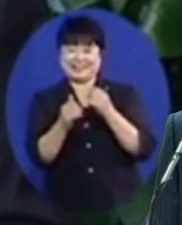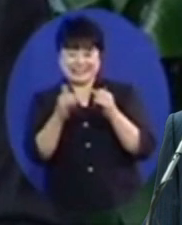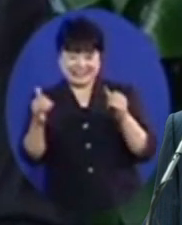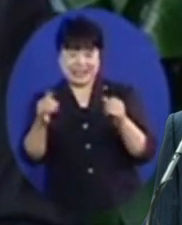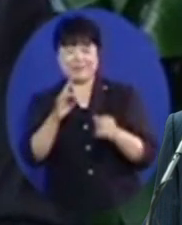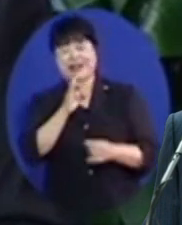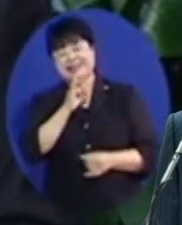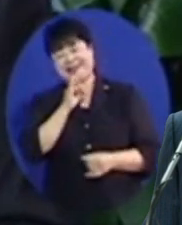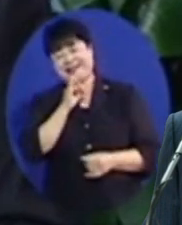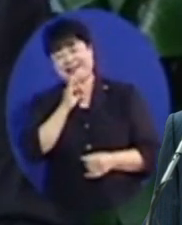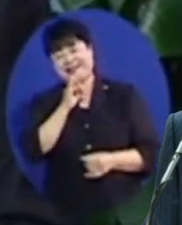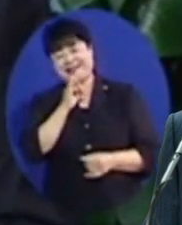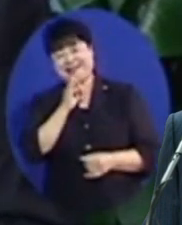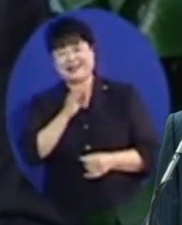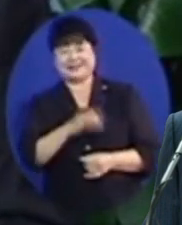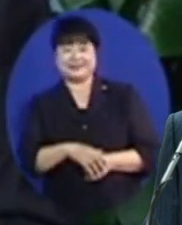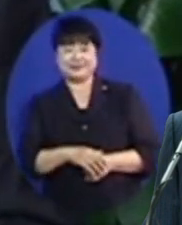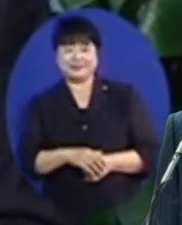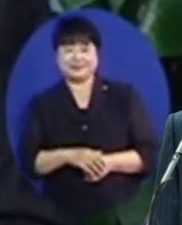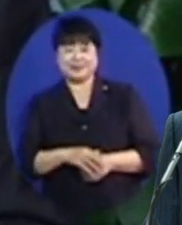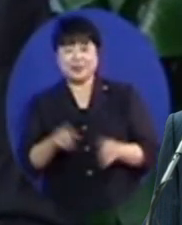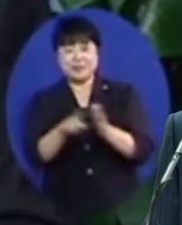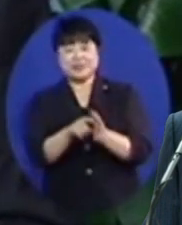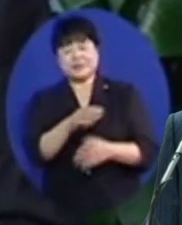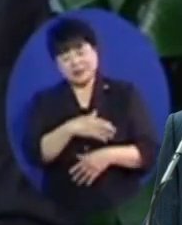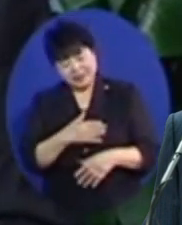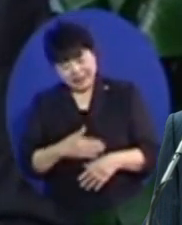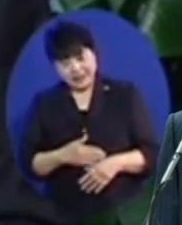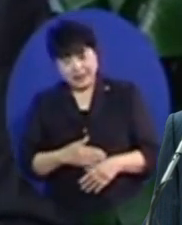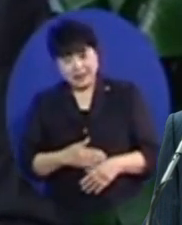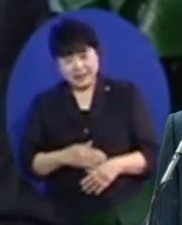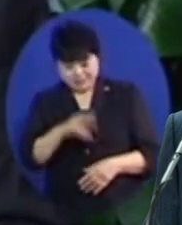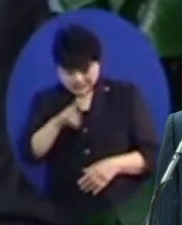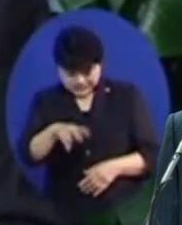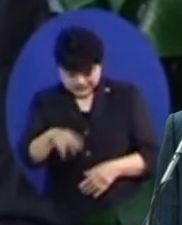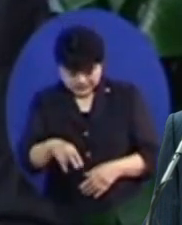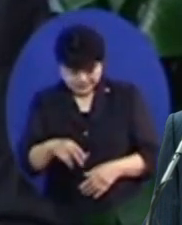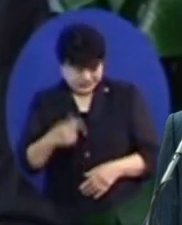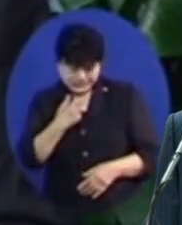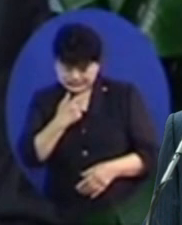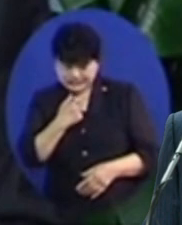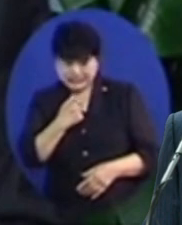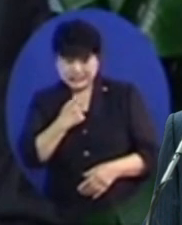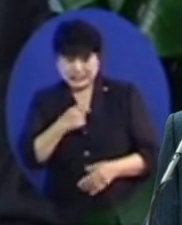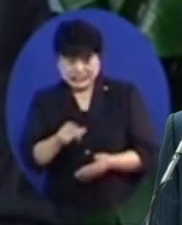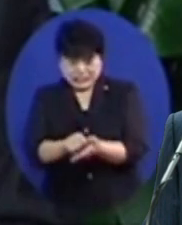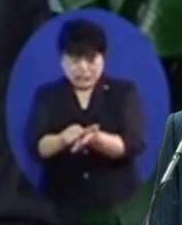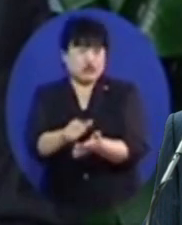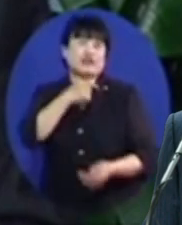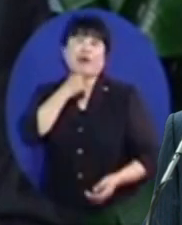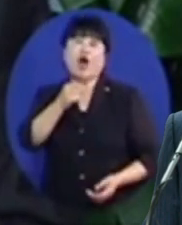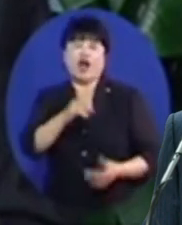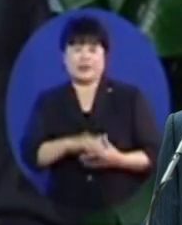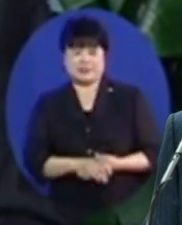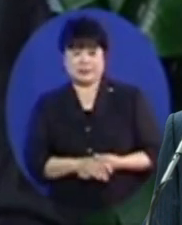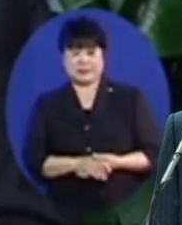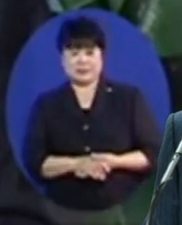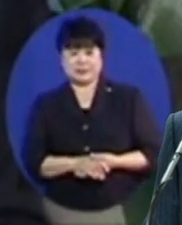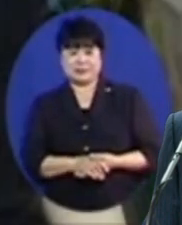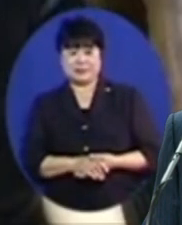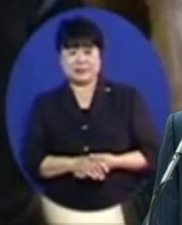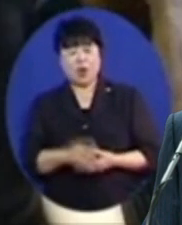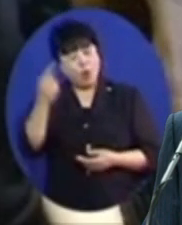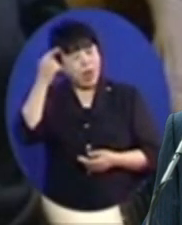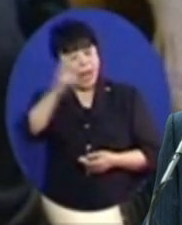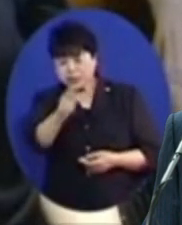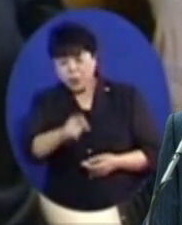사람으로서는 안 되죠. 나는 믿음이 약할 때 이 성경 구절을 읽으면 굉장히 싫었습니다. 지워버리고 싶었어요. 왜 이런 말을 이렇게